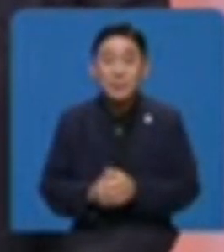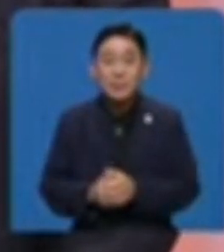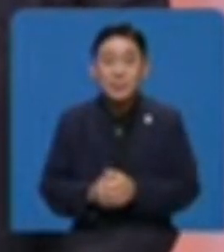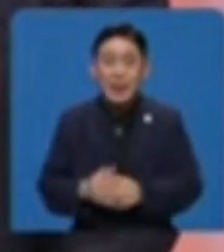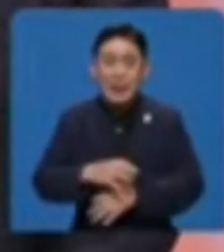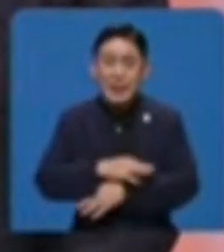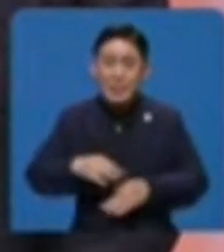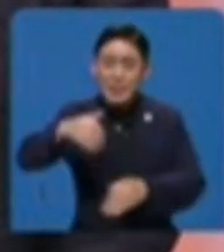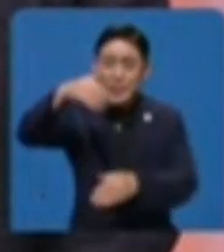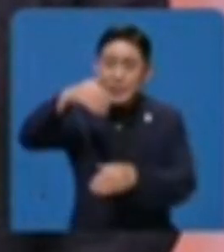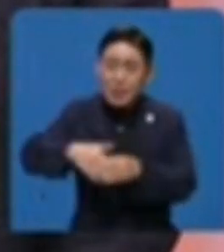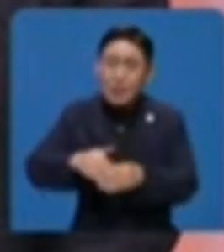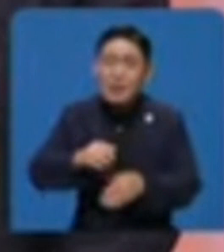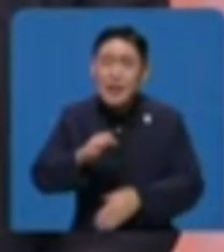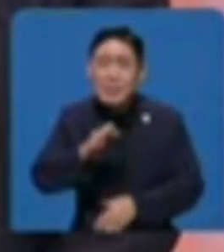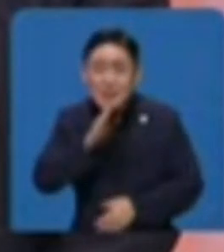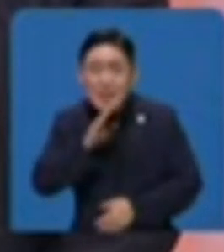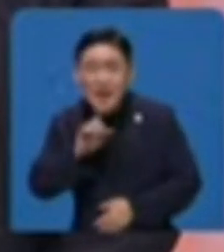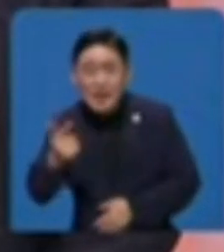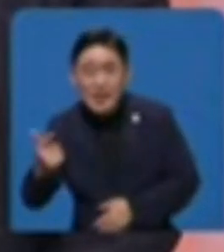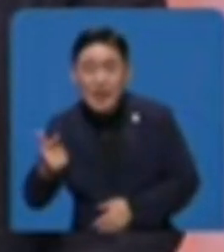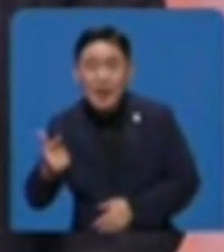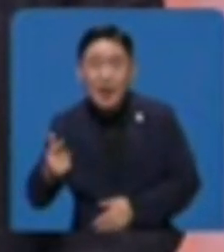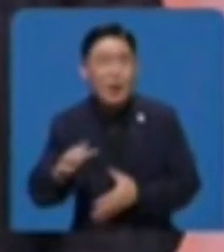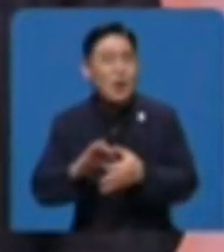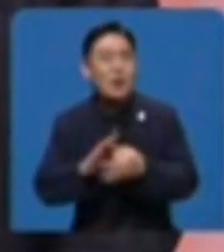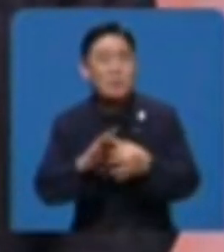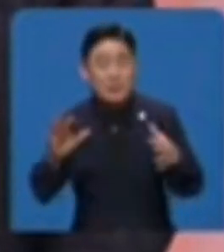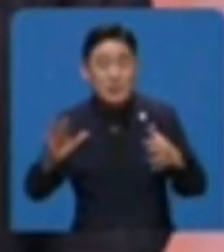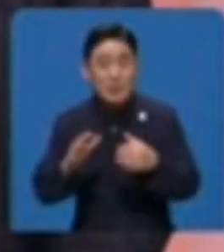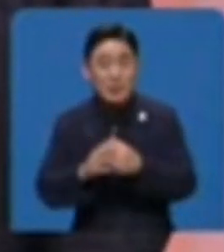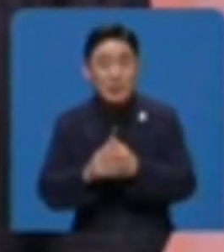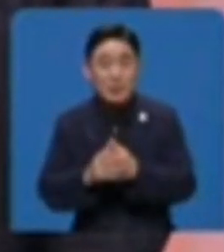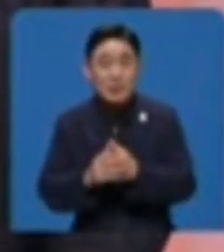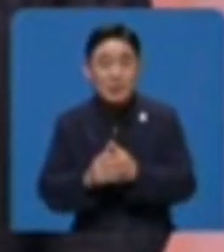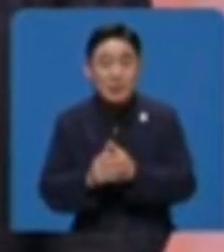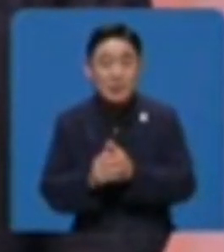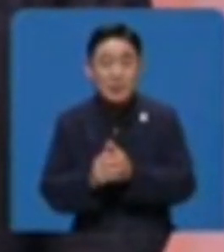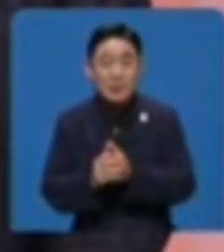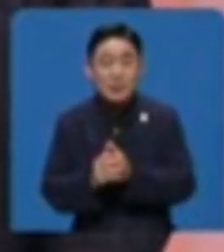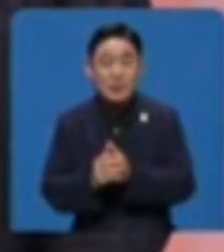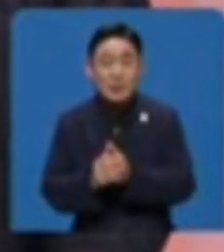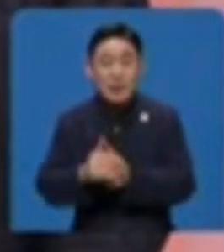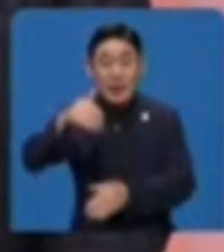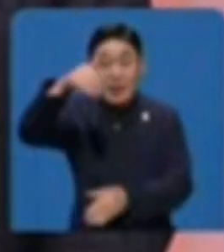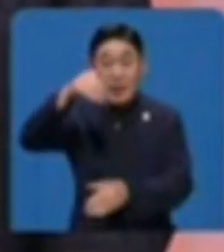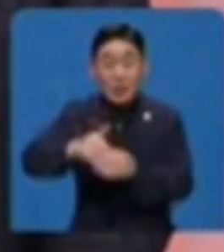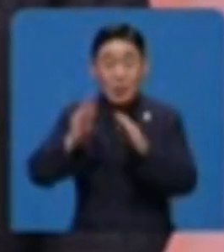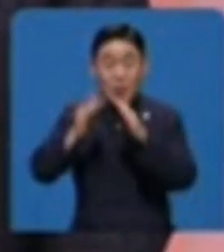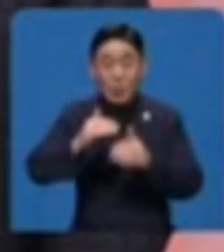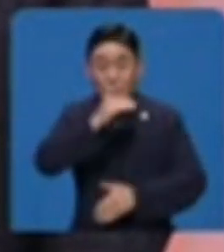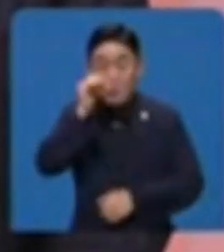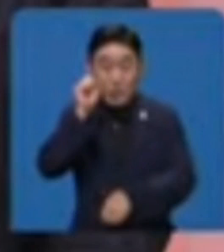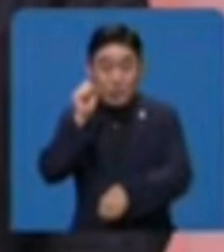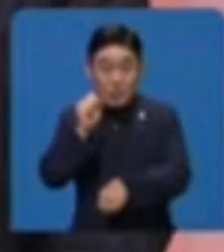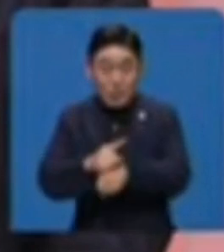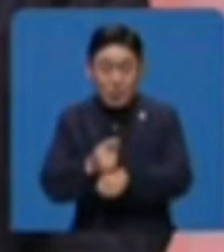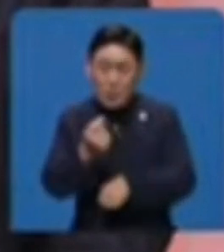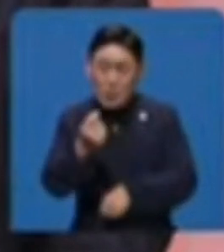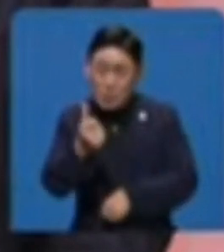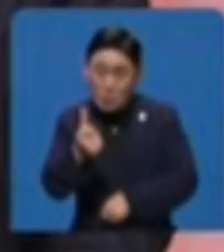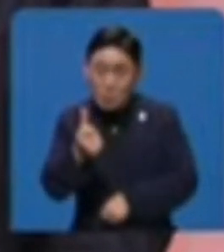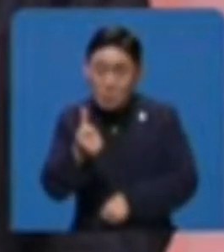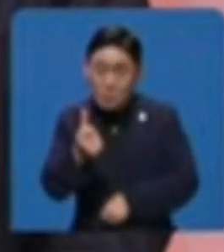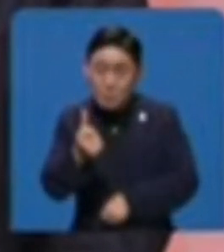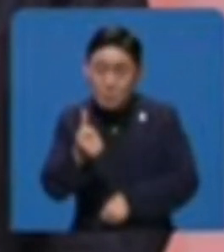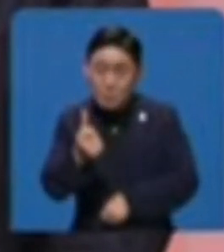뭐 부정선거다 아니다라는 문제를 떠나서라도 이런 선거의 공정성에